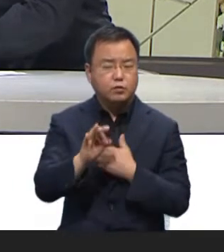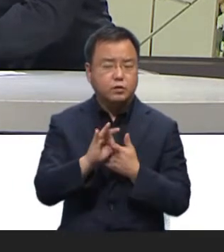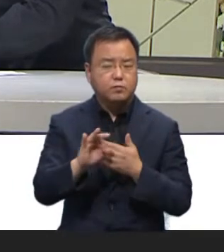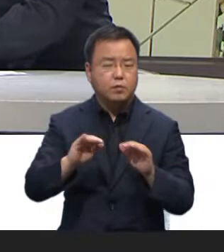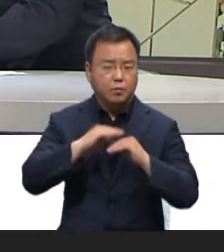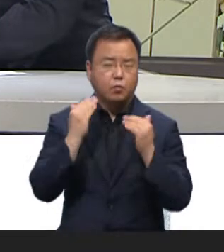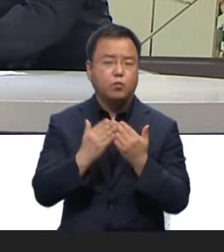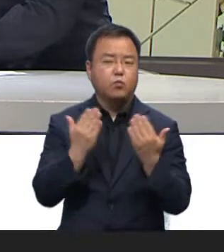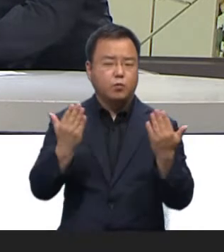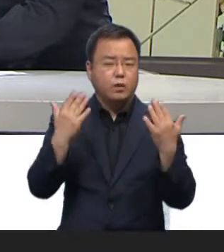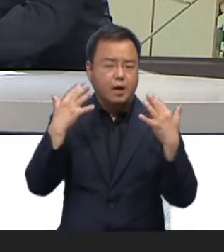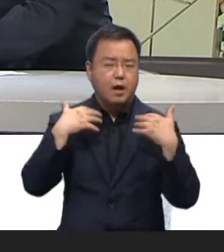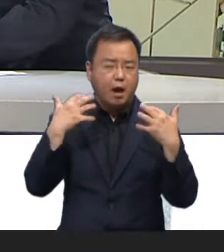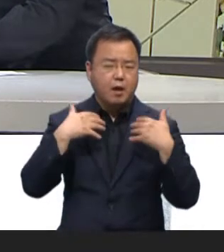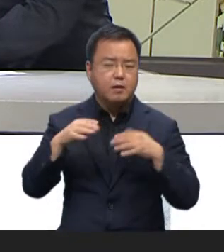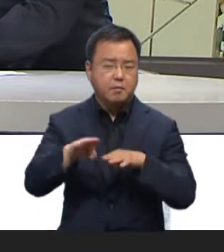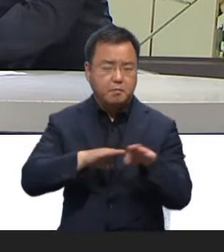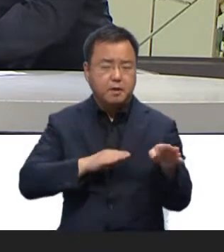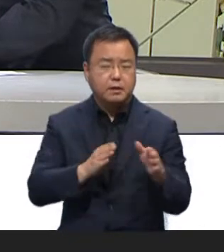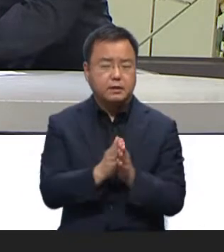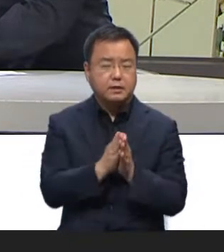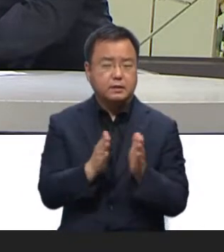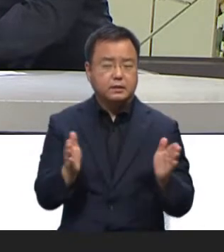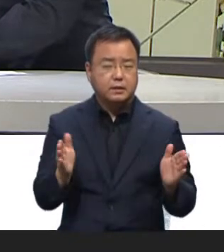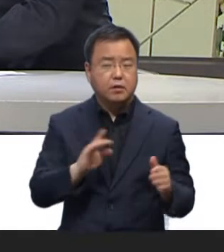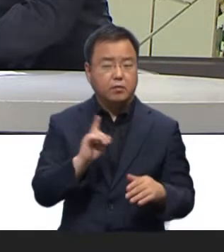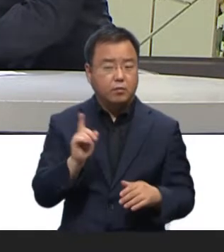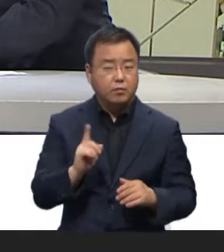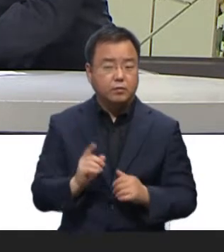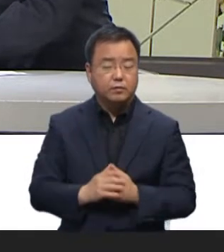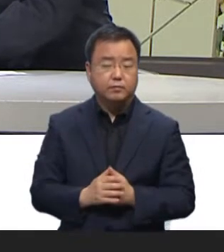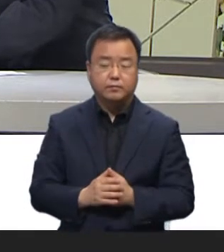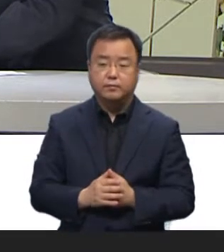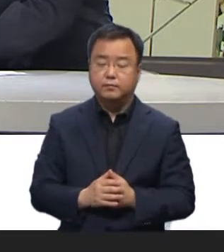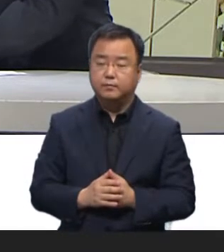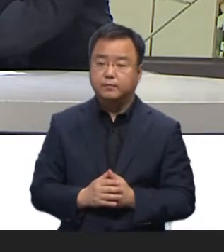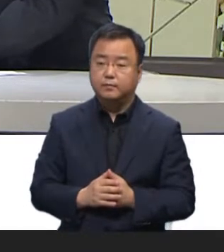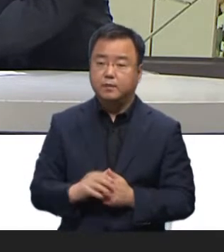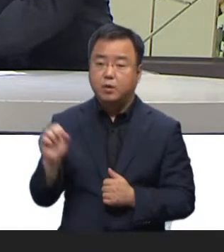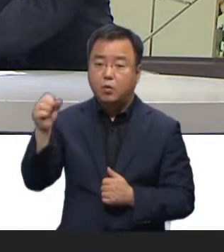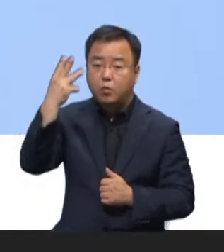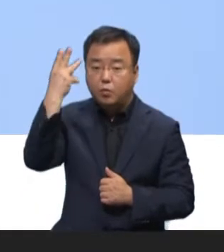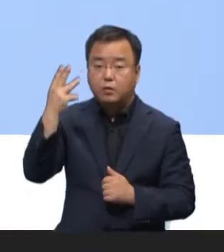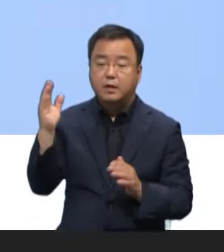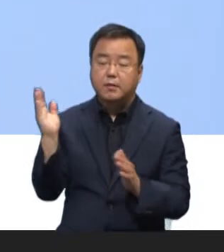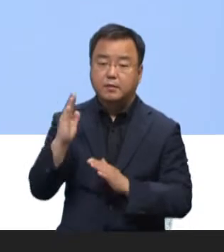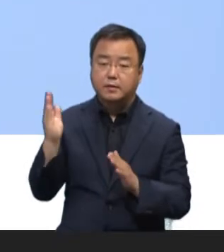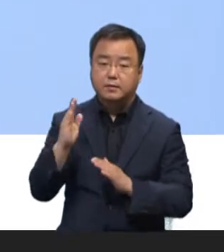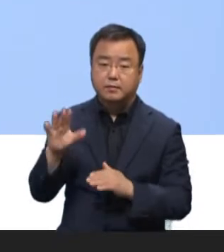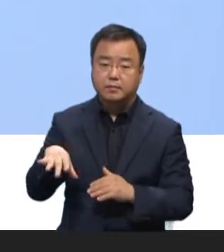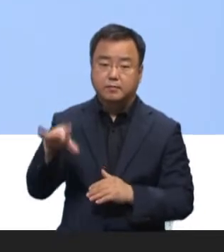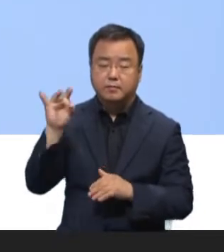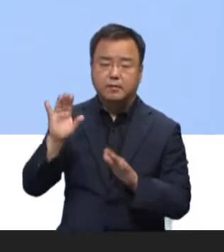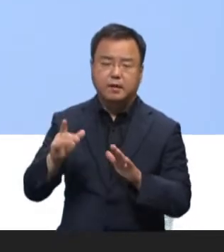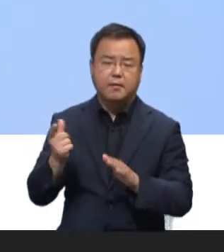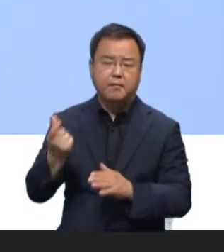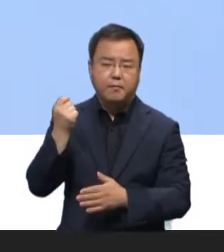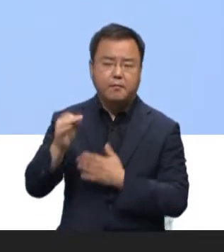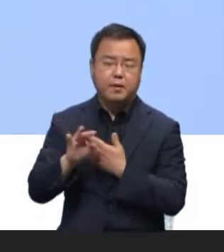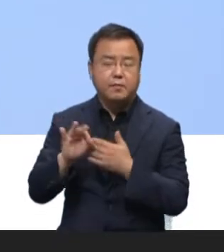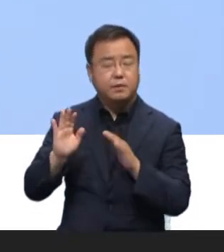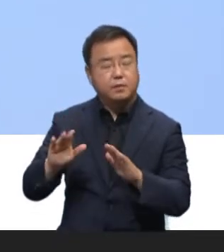여름방학을 시작하자 나요 남은 여러 방아 어떻게 보내는게 가장 좋을까요 고 3 학생들은 우선 이 빠르면 이달말 제